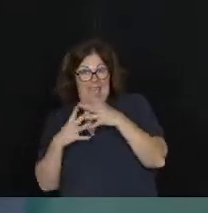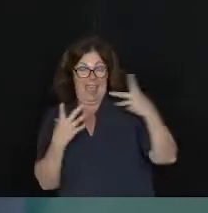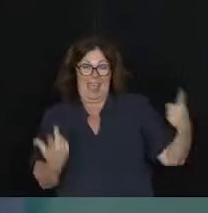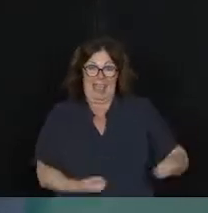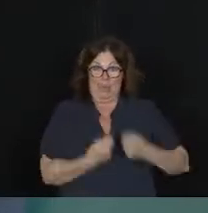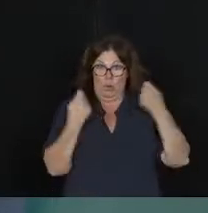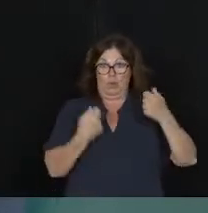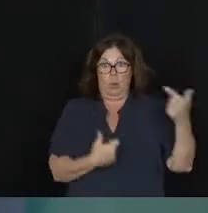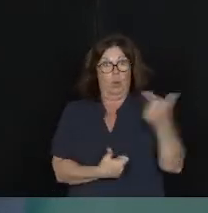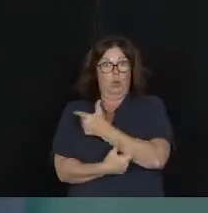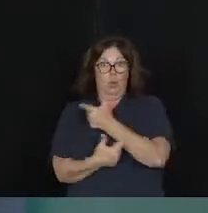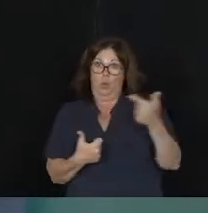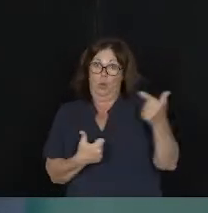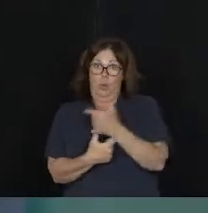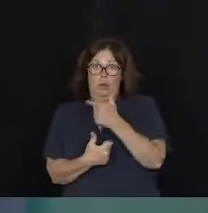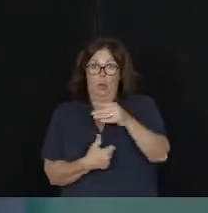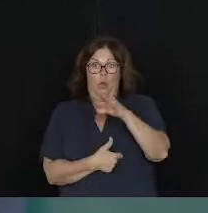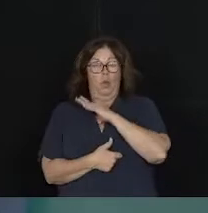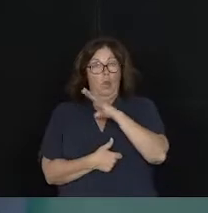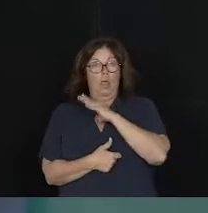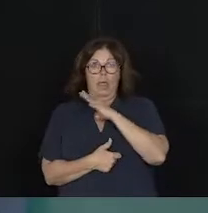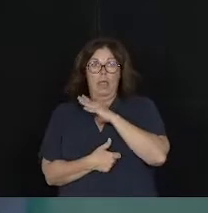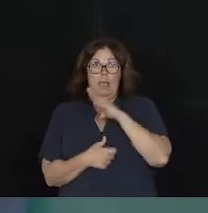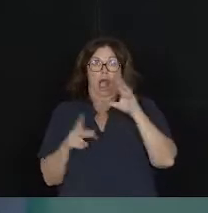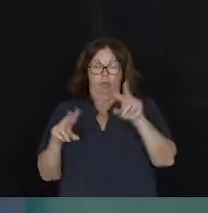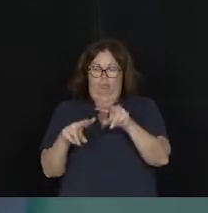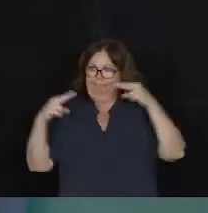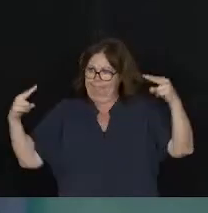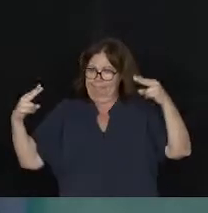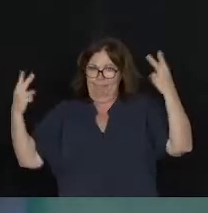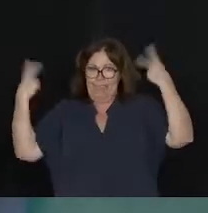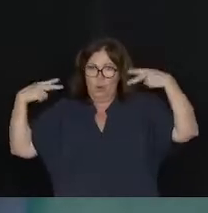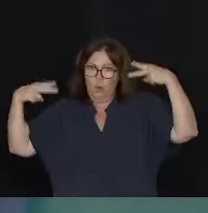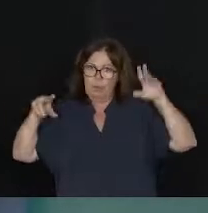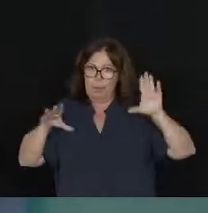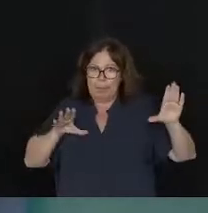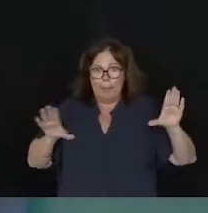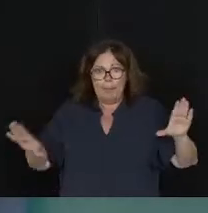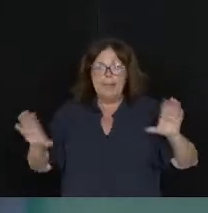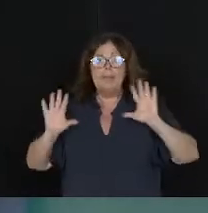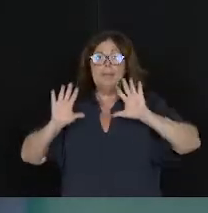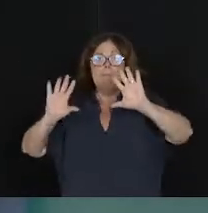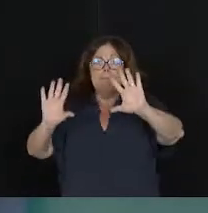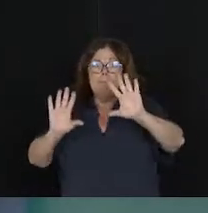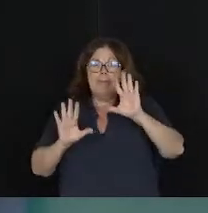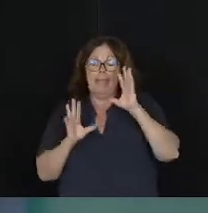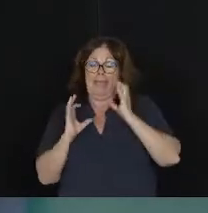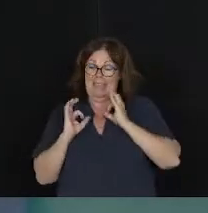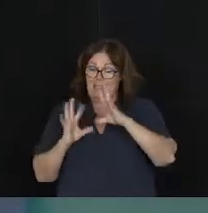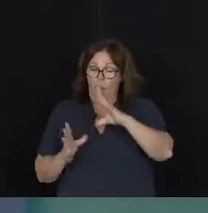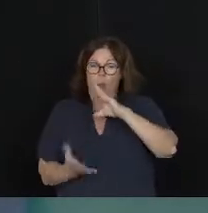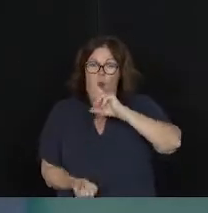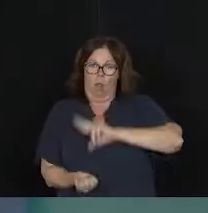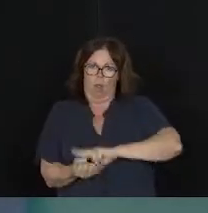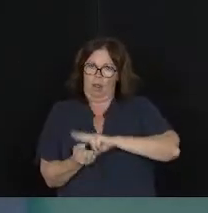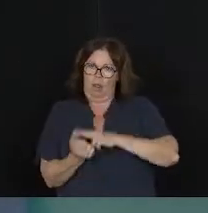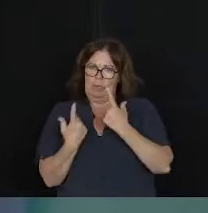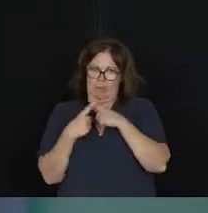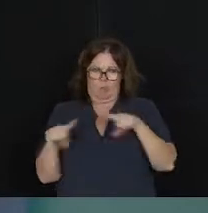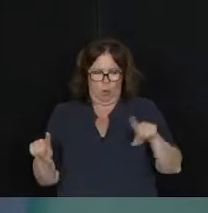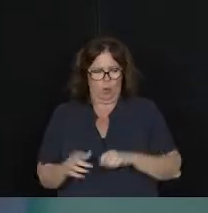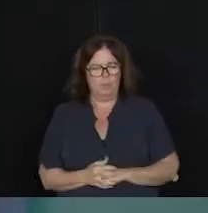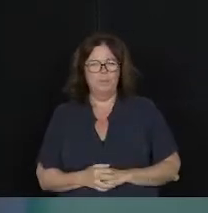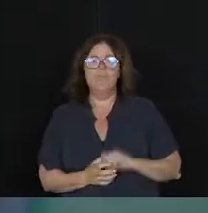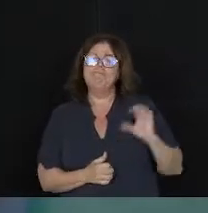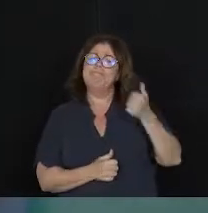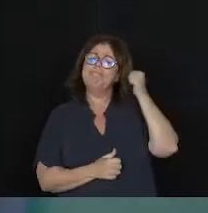deux des visées téléologiques, tout oppose en revanche les temps sociaux qui leur sont indexés. Le temps de